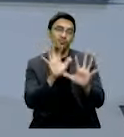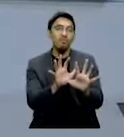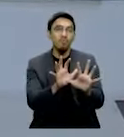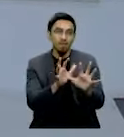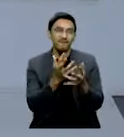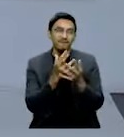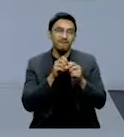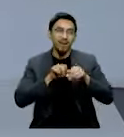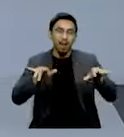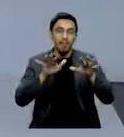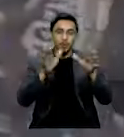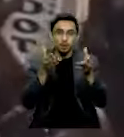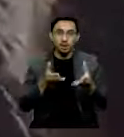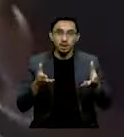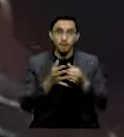media sosial.